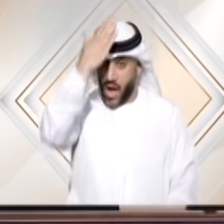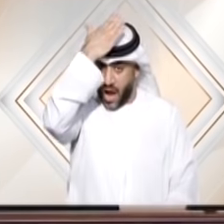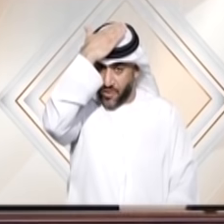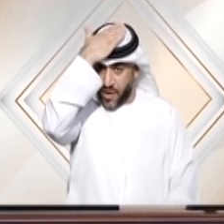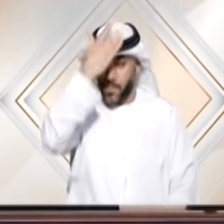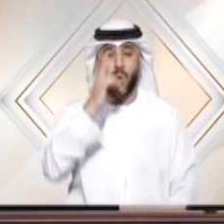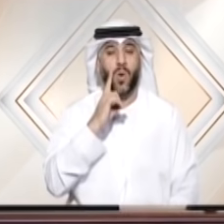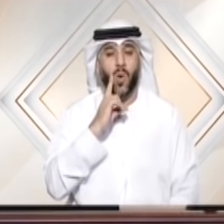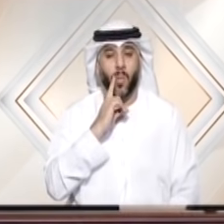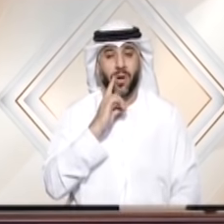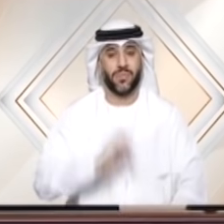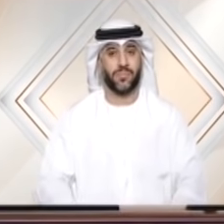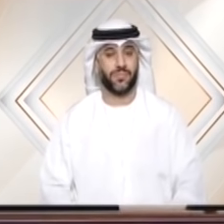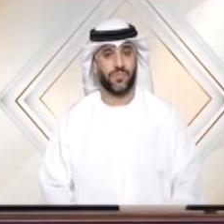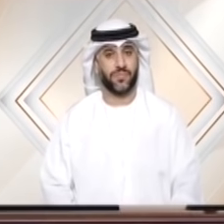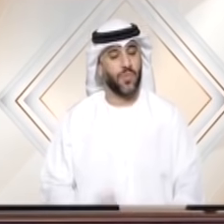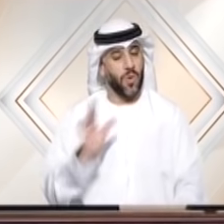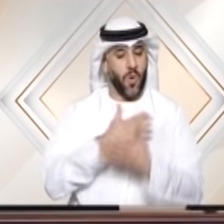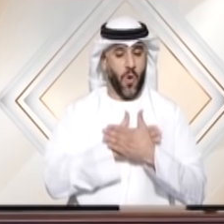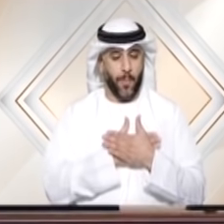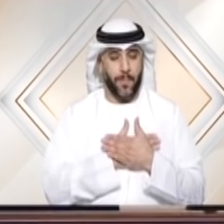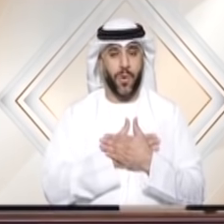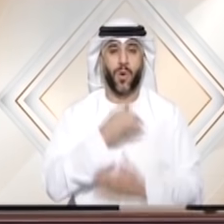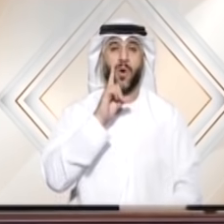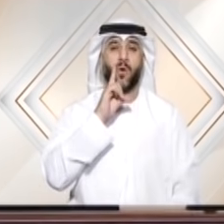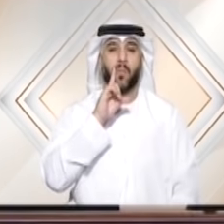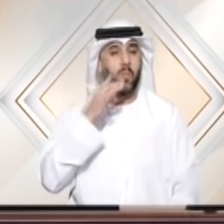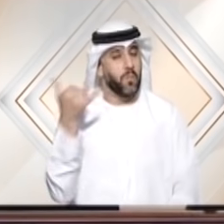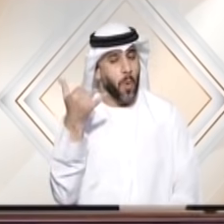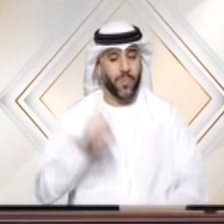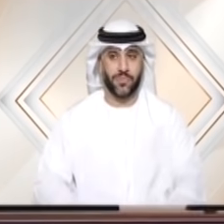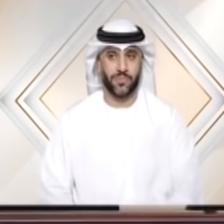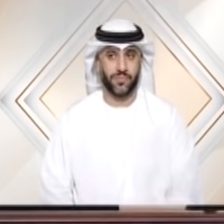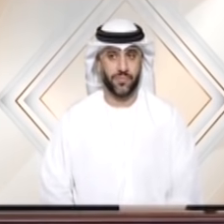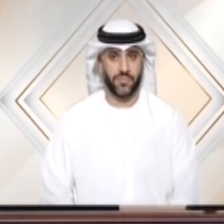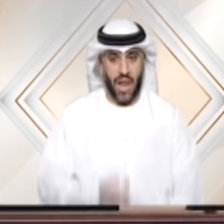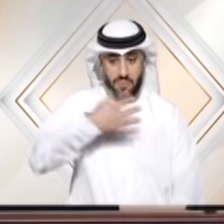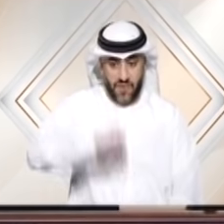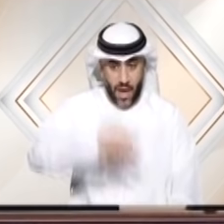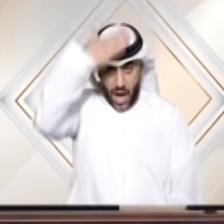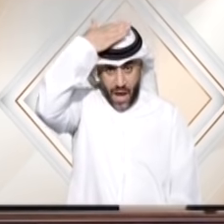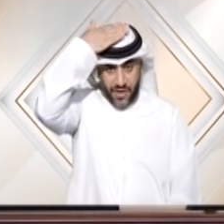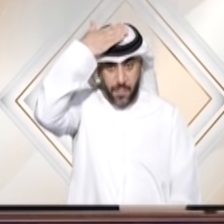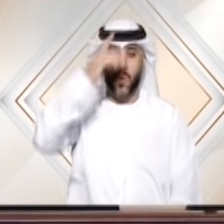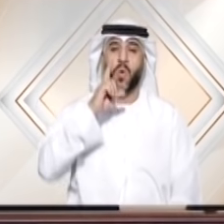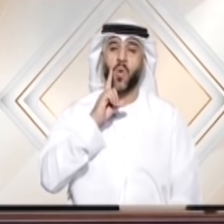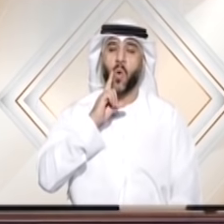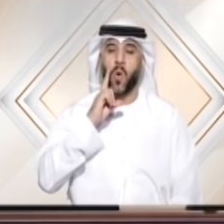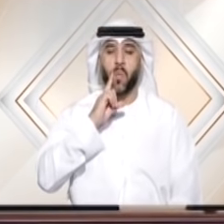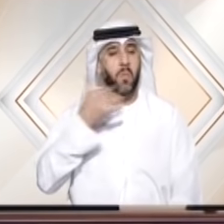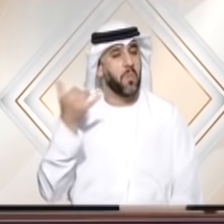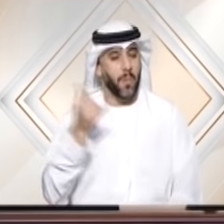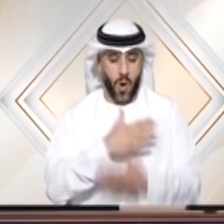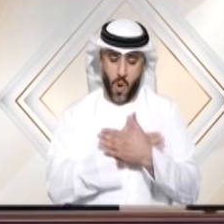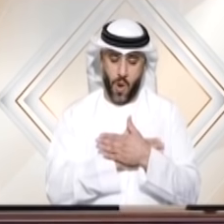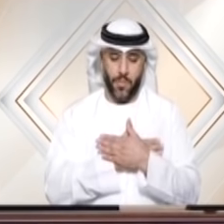اخوك قوت اخوك، ما يخصك، خلها تقوي اللي تريده، ان شاء الله تقوي ابليس. امي لو تسجد لصنم وجب الله أوجب الله علي أن